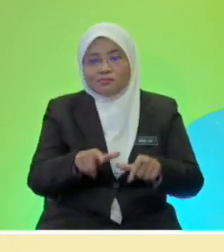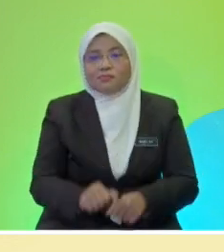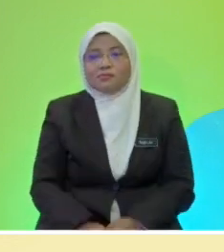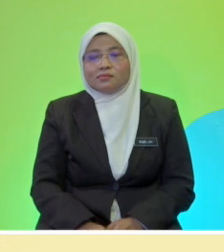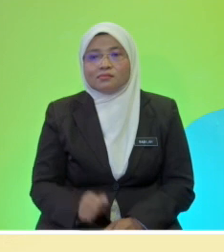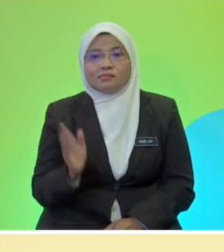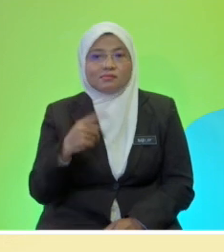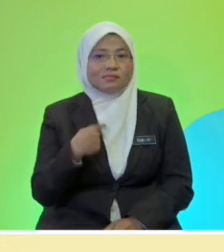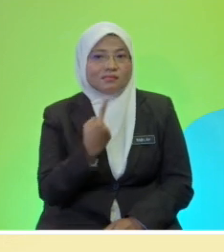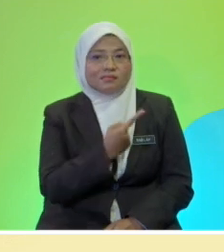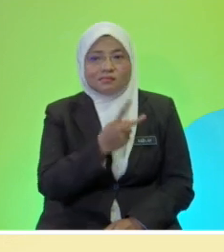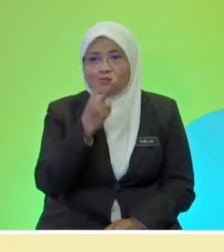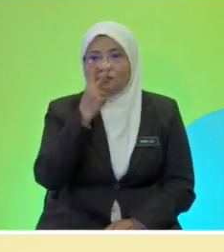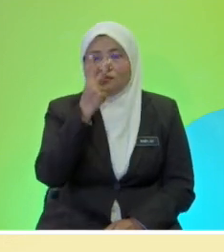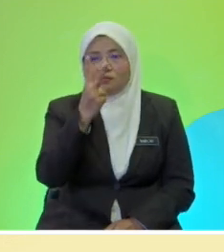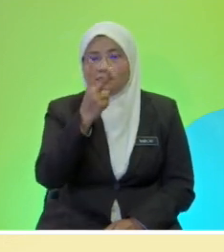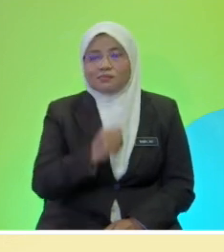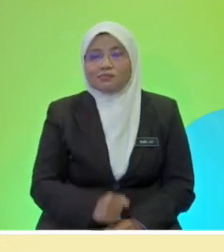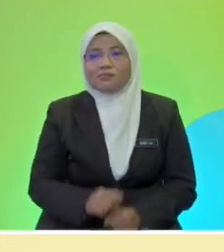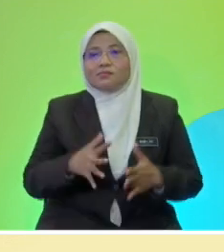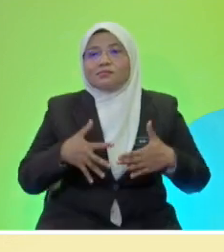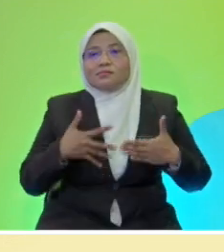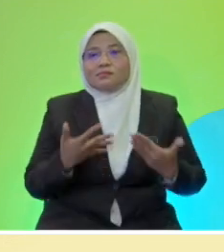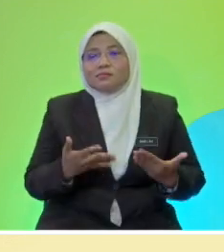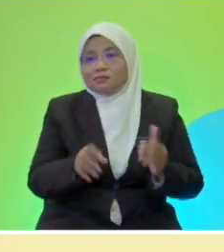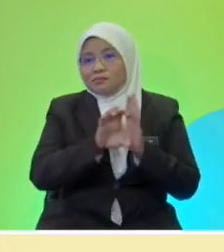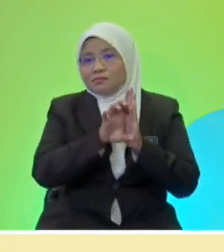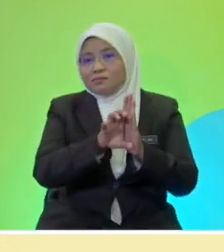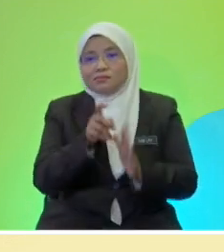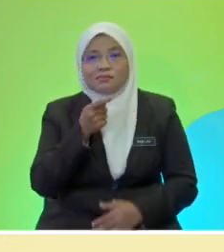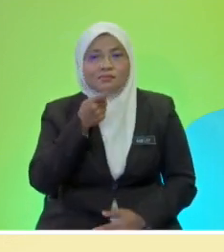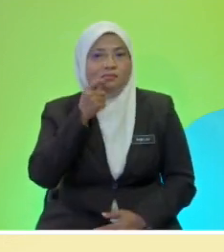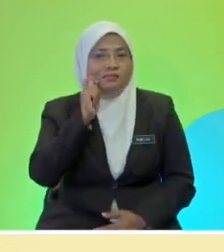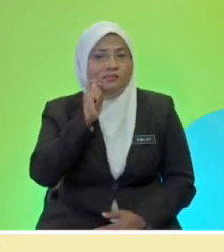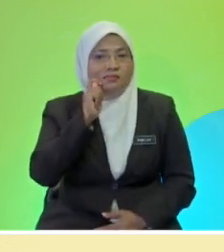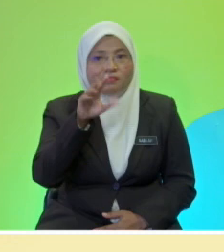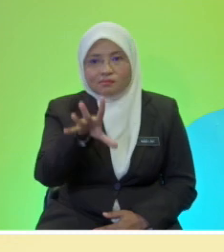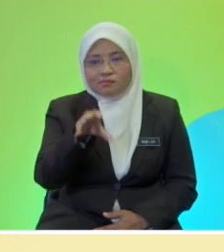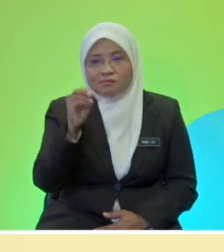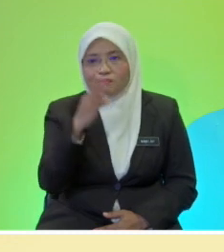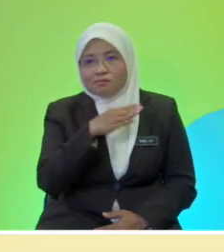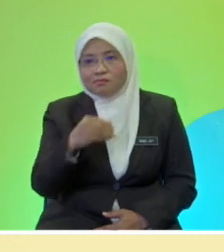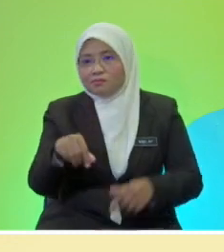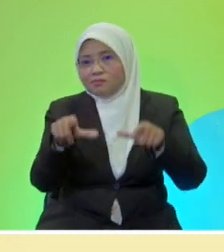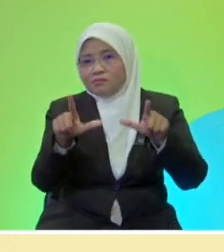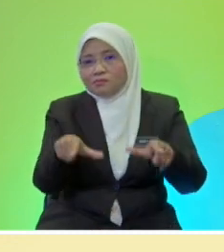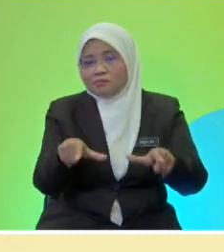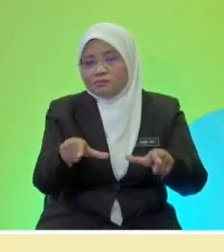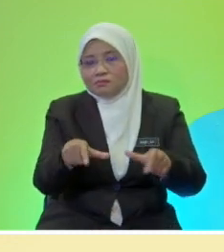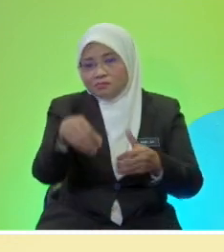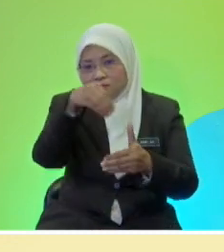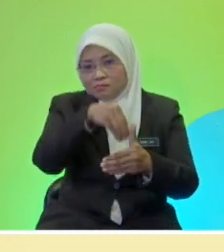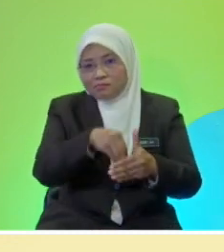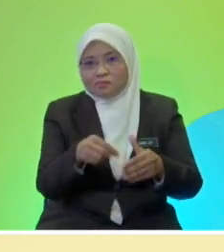persatu yang pertama kita akan tengok Bagaimana sampel tadi diambil oke dan diletakkan daripada piring Patrick tadi